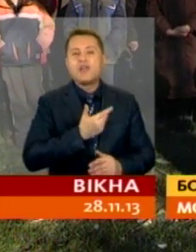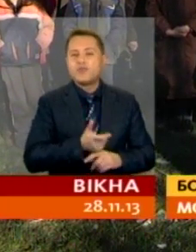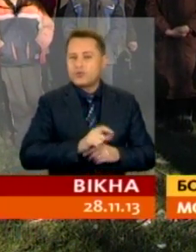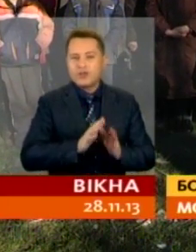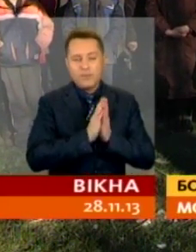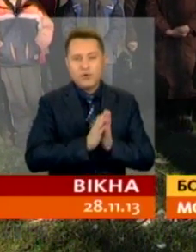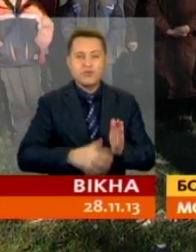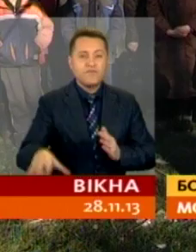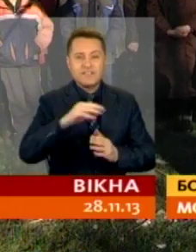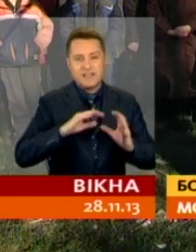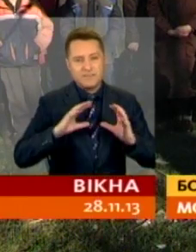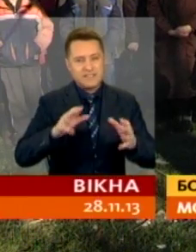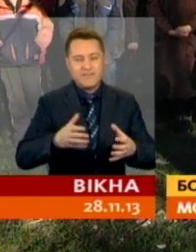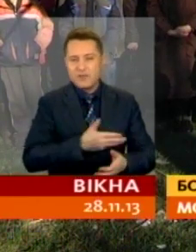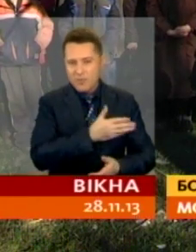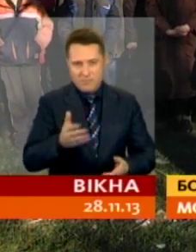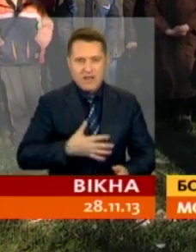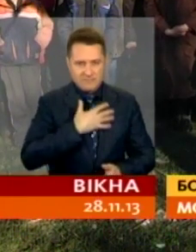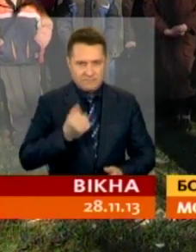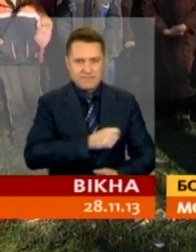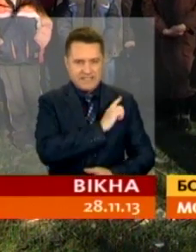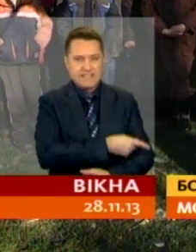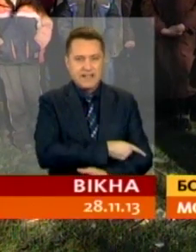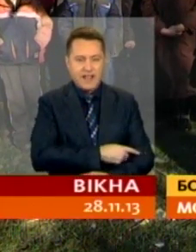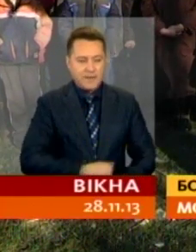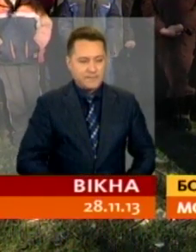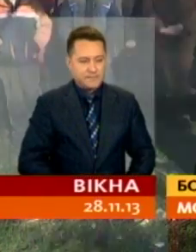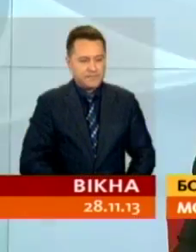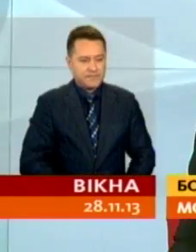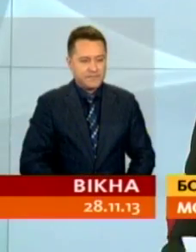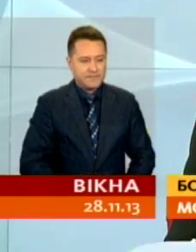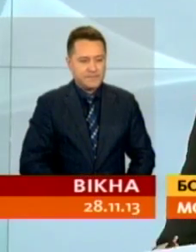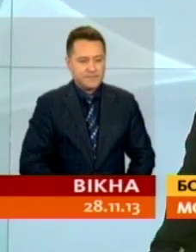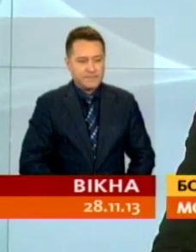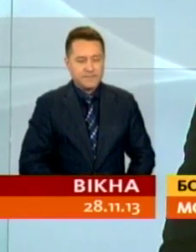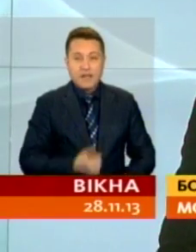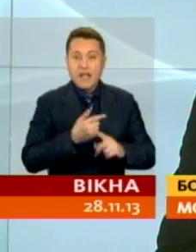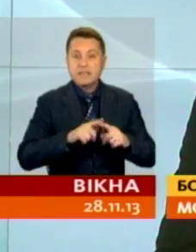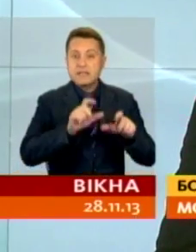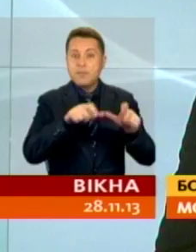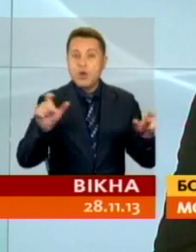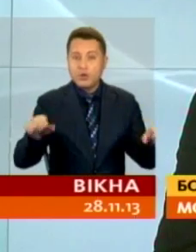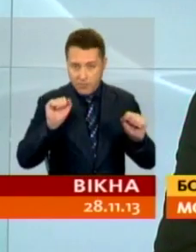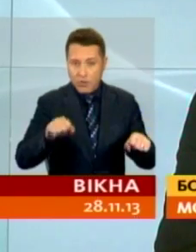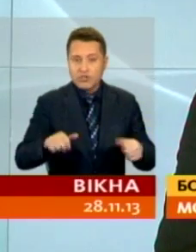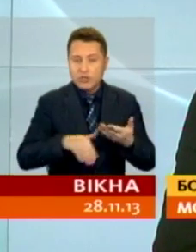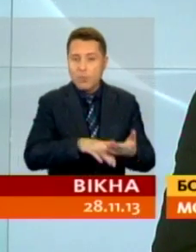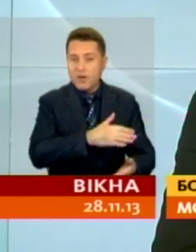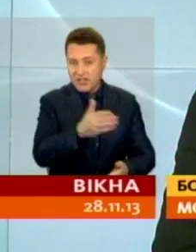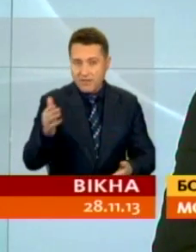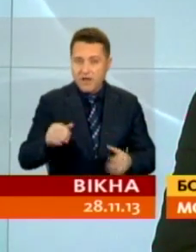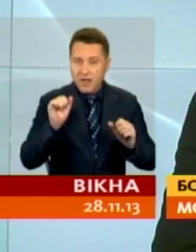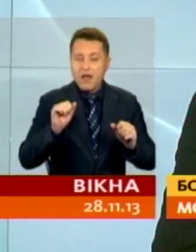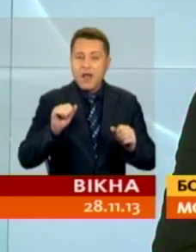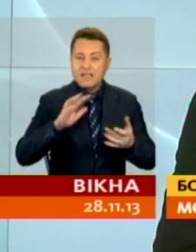що всім світом ми сила. Світлана Хрущак, Тарас Оленець, програма «Вікна СТБ». Цим людям можете допомогти і ви. Для цього потрібно зайти